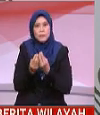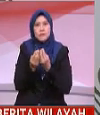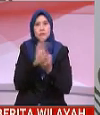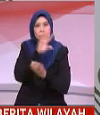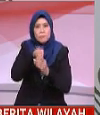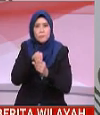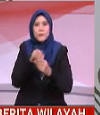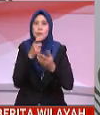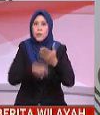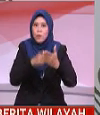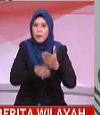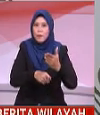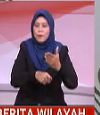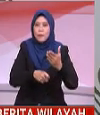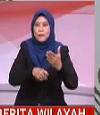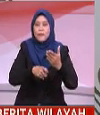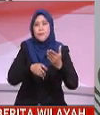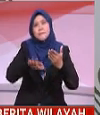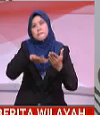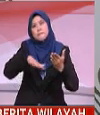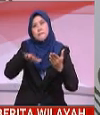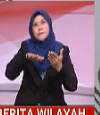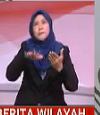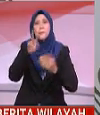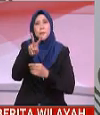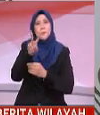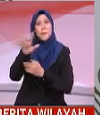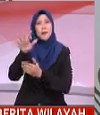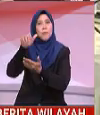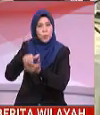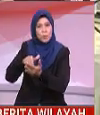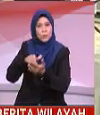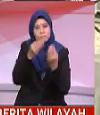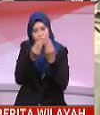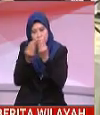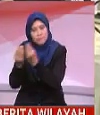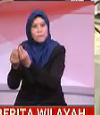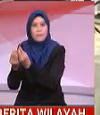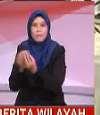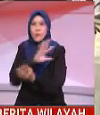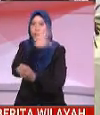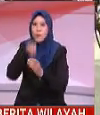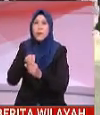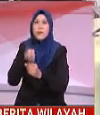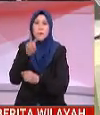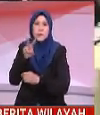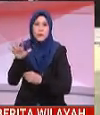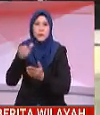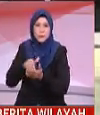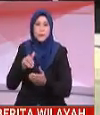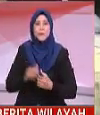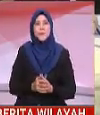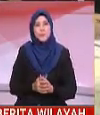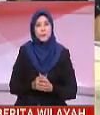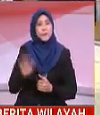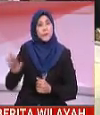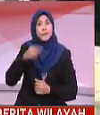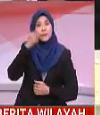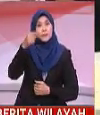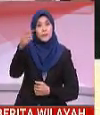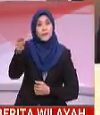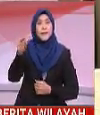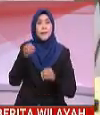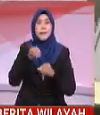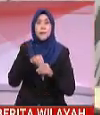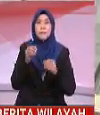dan sebagainya ialah pada kadar yang RM25,000, ya. Beliau berkata demikian dalam sidang